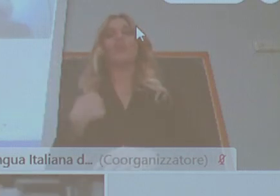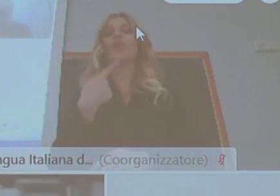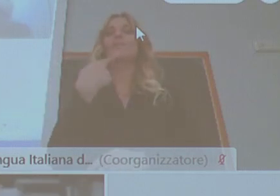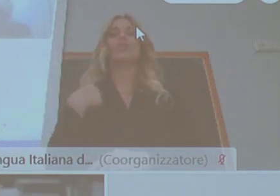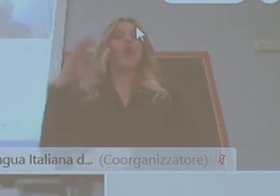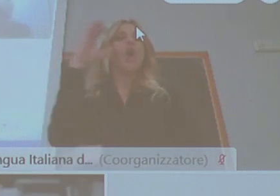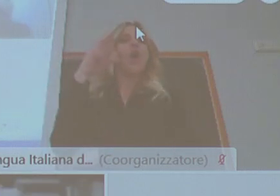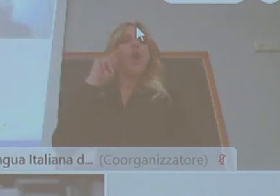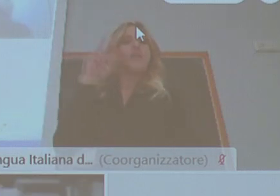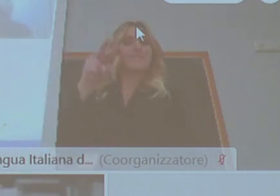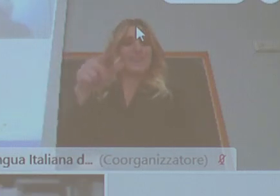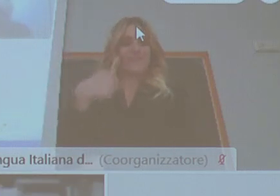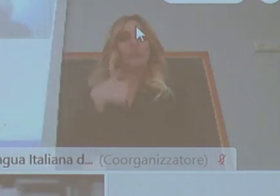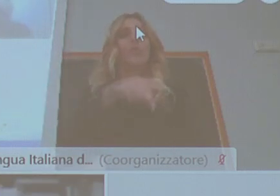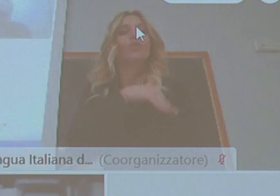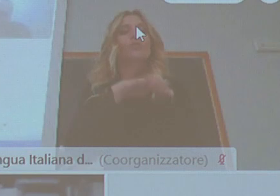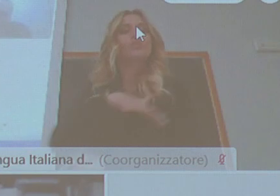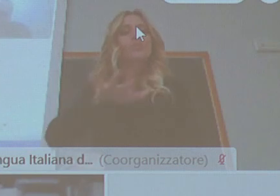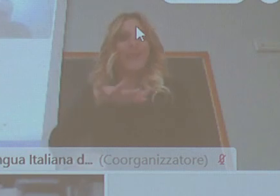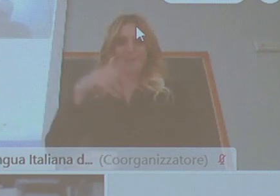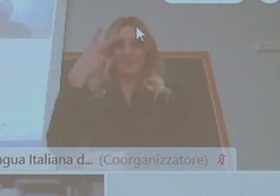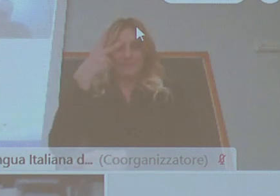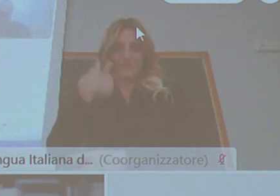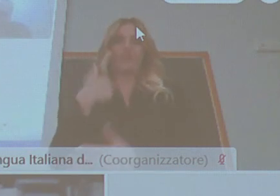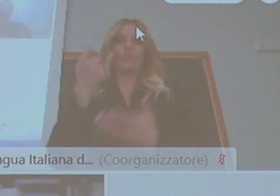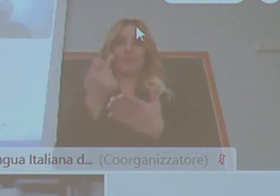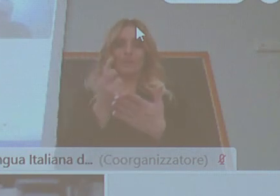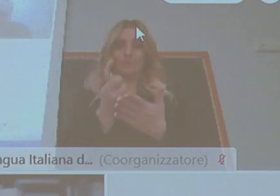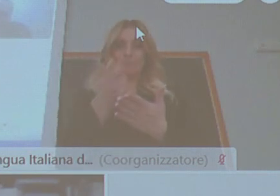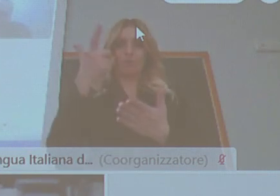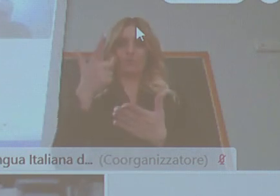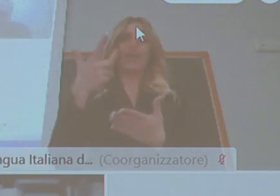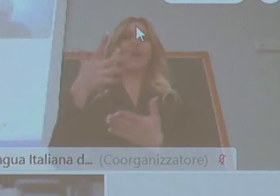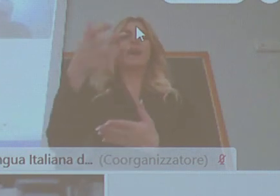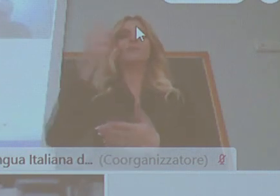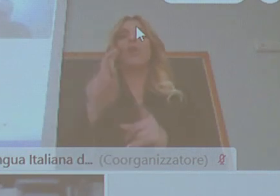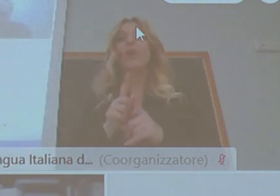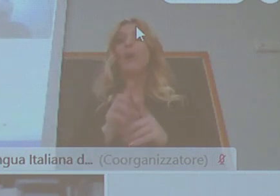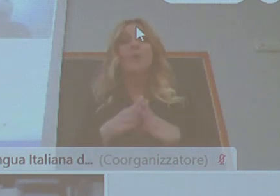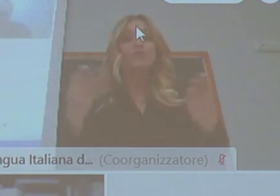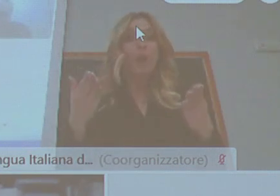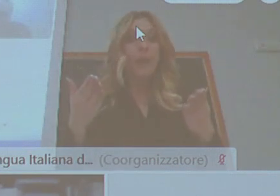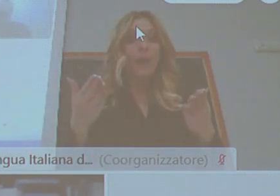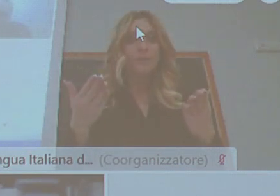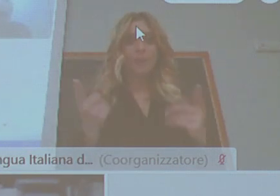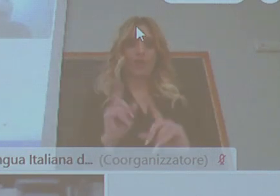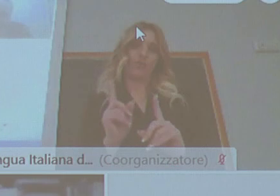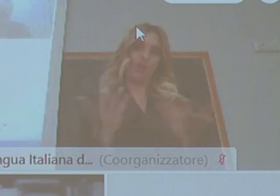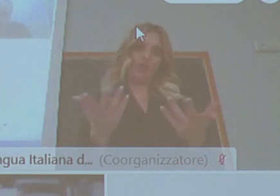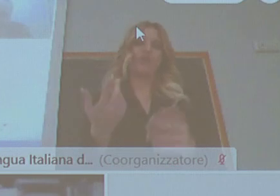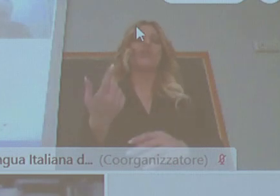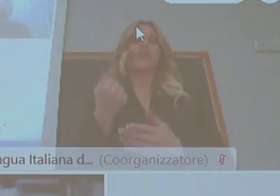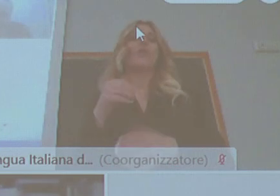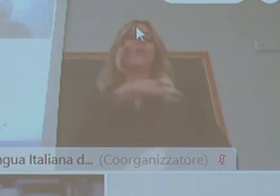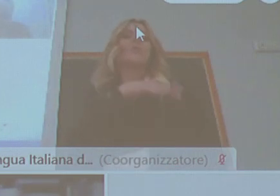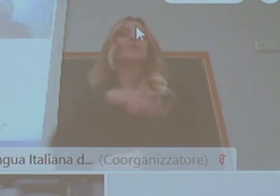sia lo studente al centro mi sembra una tra virgolette scoperta dell'acqua calda, lo studente è il datore di lavoro